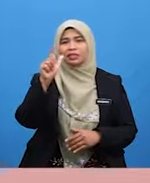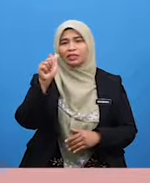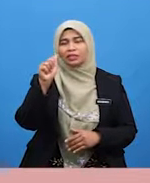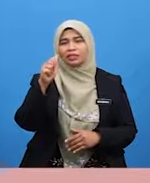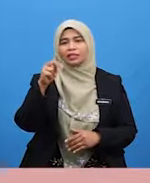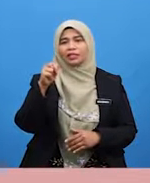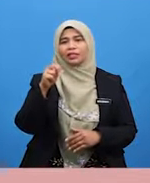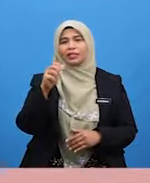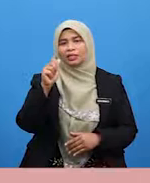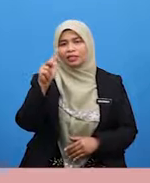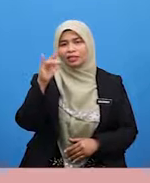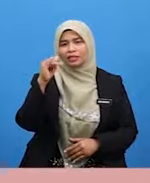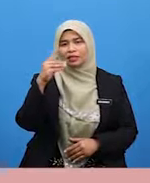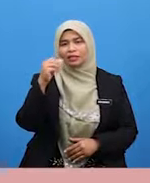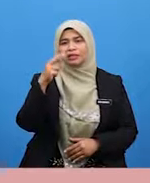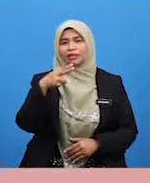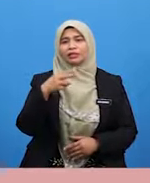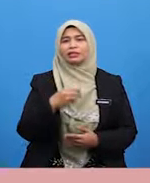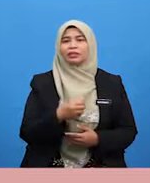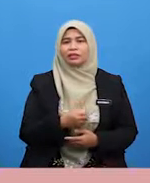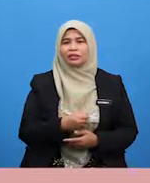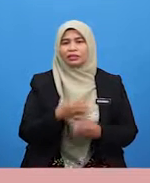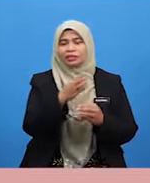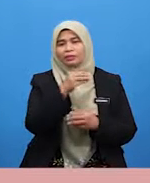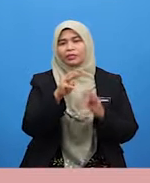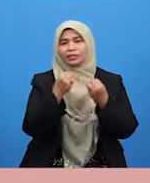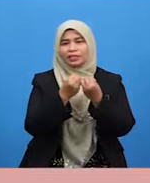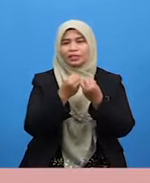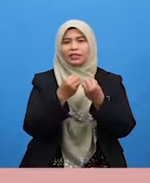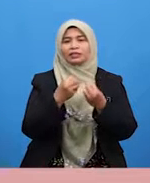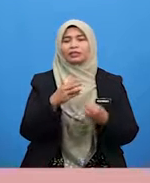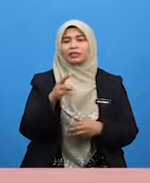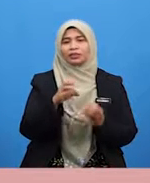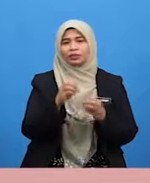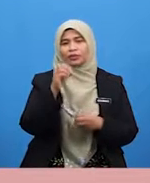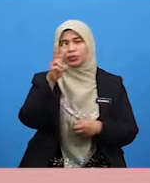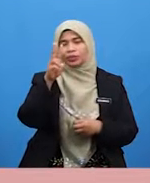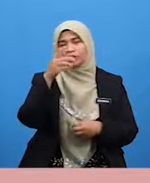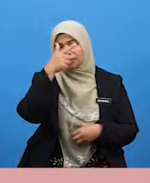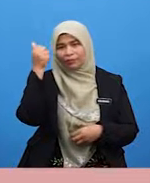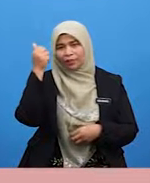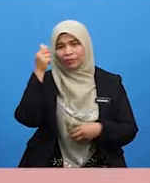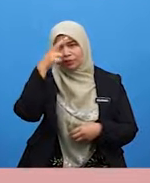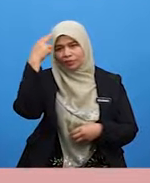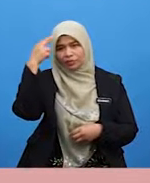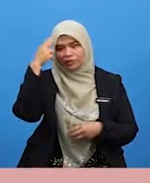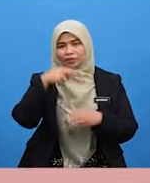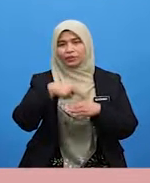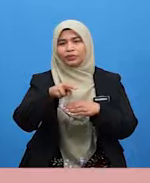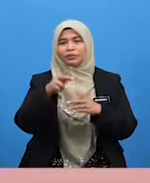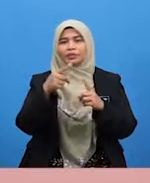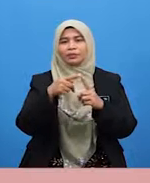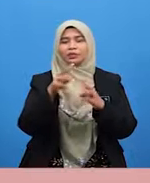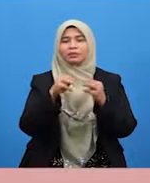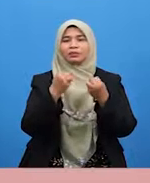akhlak masyarakat jahiliyah dan dua sebab Rasulullah sallallahu alaihi wasallam diutuskan kepada masyarakat